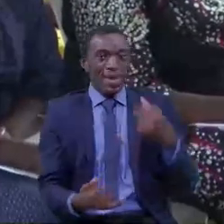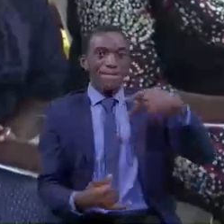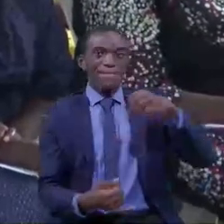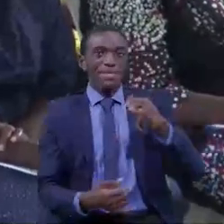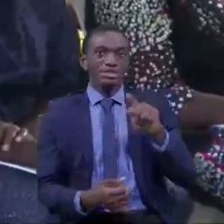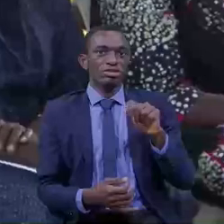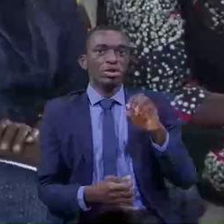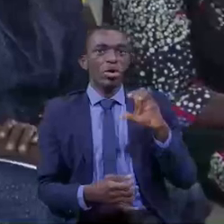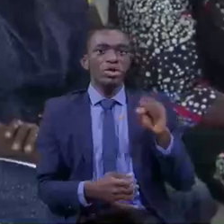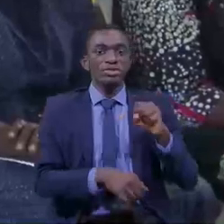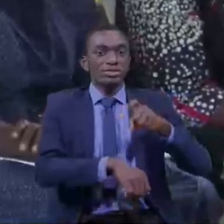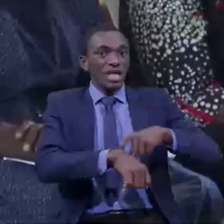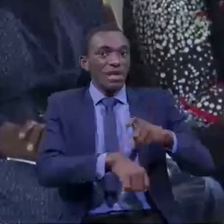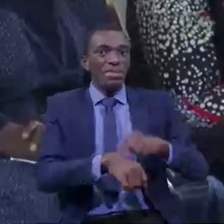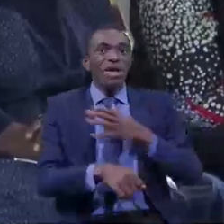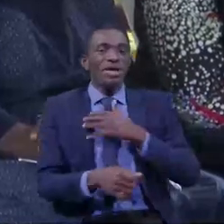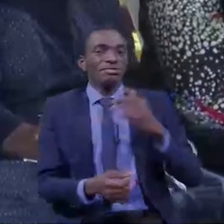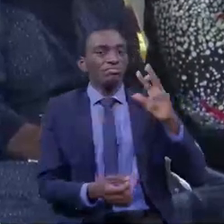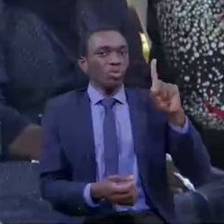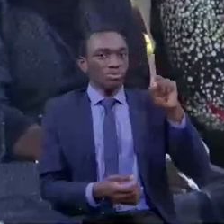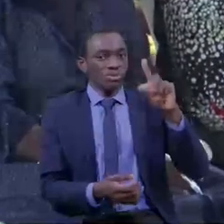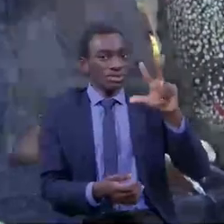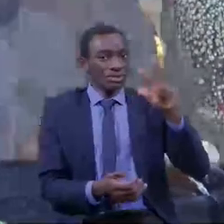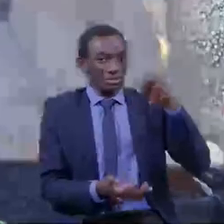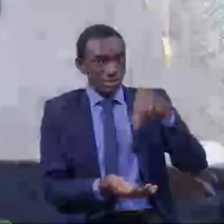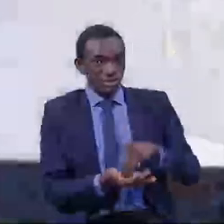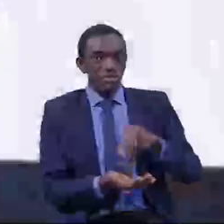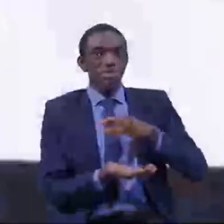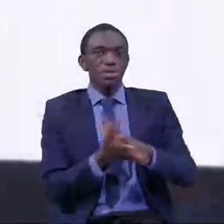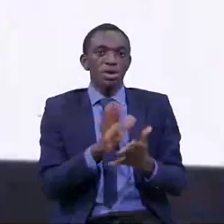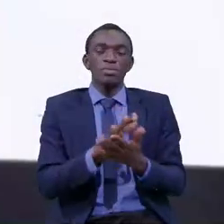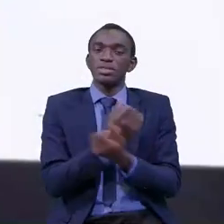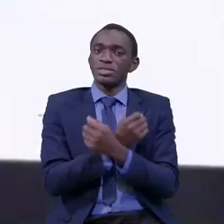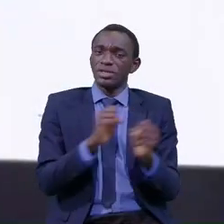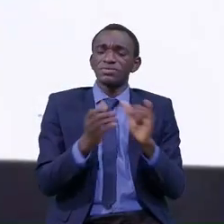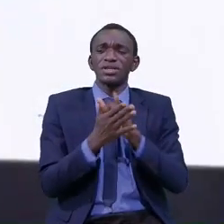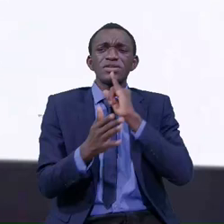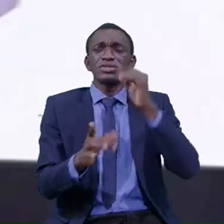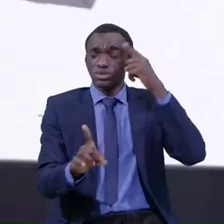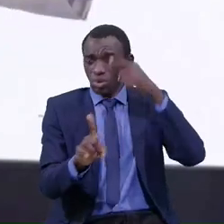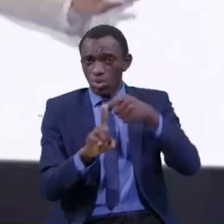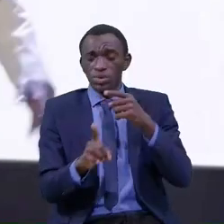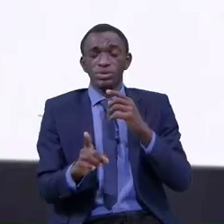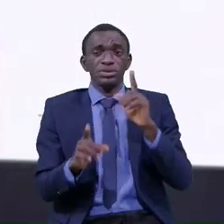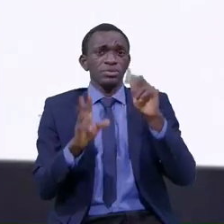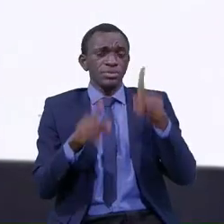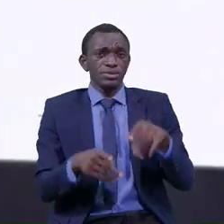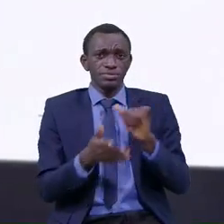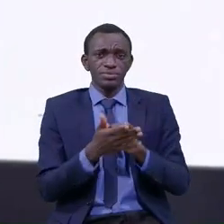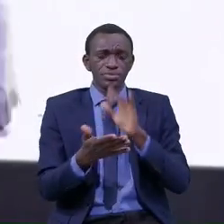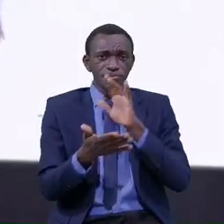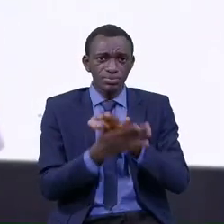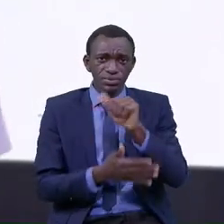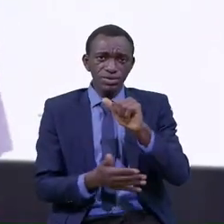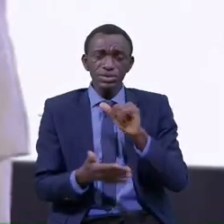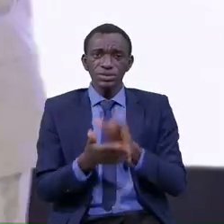sont venus dans le Seigneur. Ça, c'est l'objectif. Que celui qui croit en moi fera les œuvres que je fais et il en